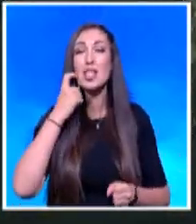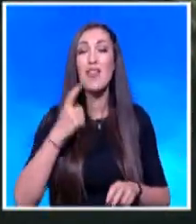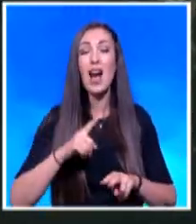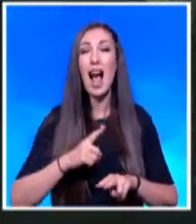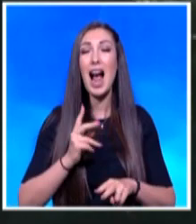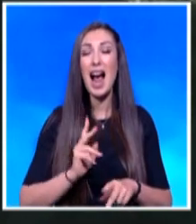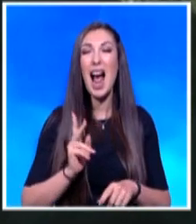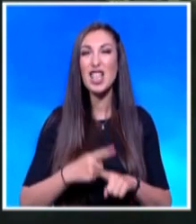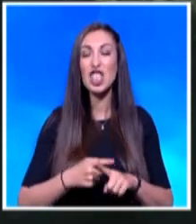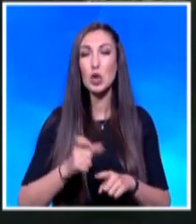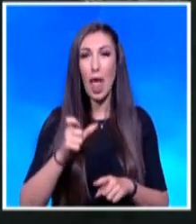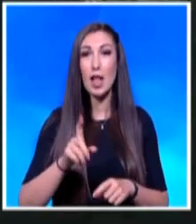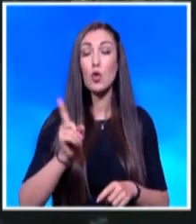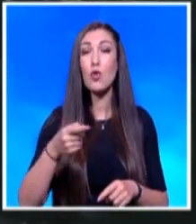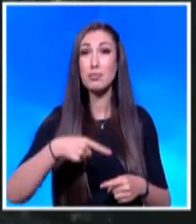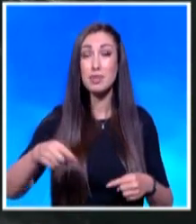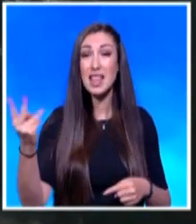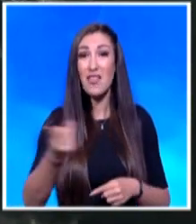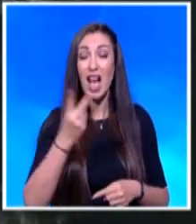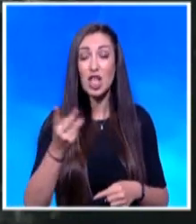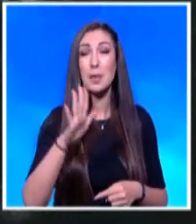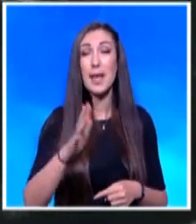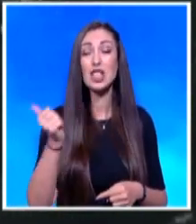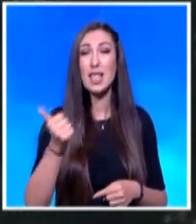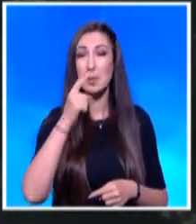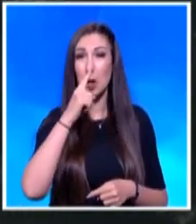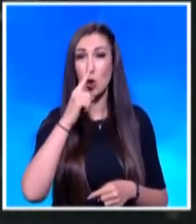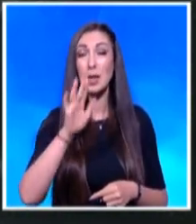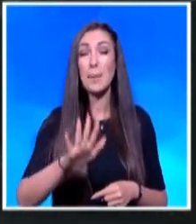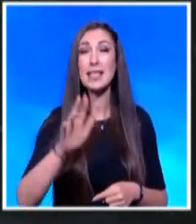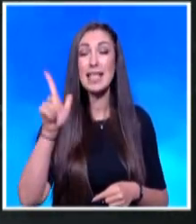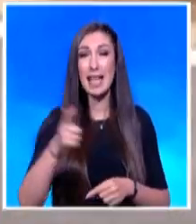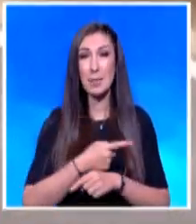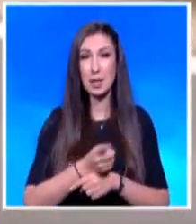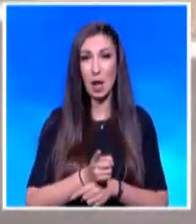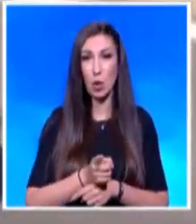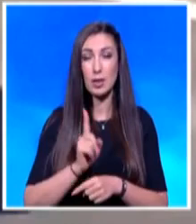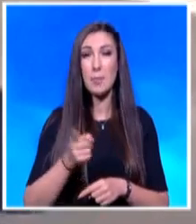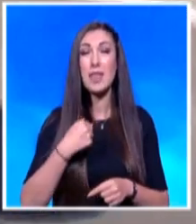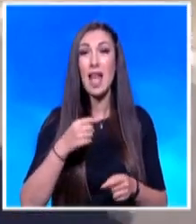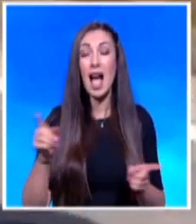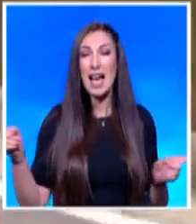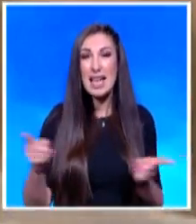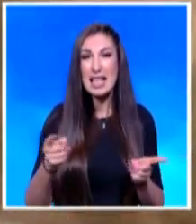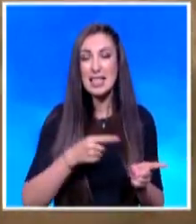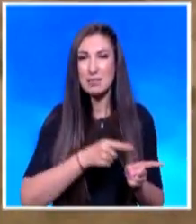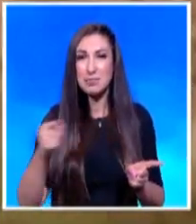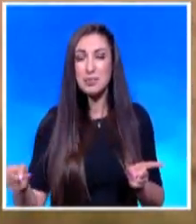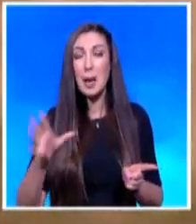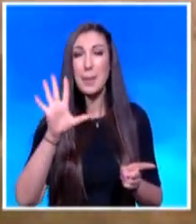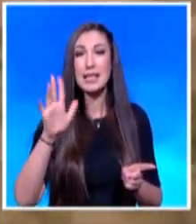Стоянов, който завърши трасето с време 2 часа 56 минути 57 секунди. На късата дистанция от